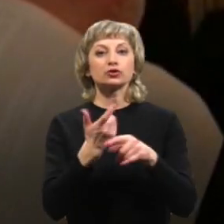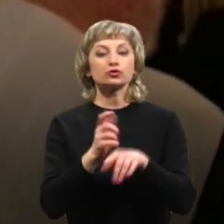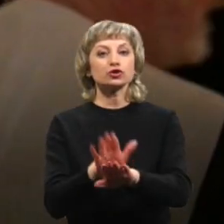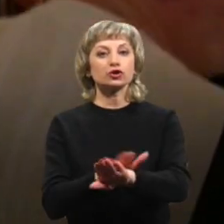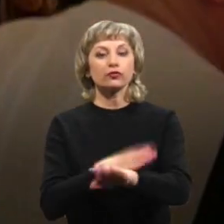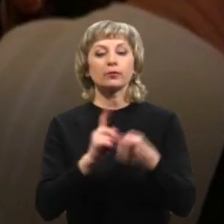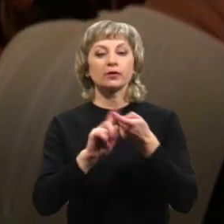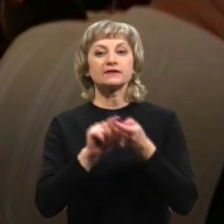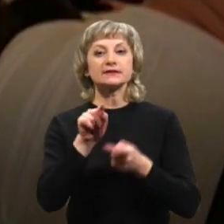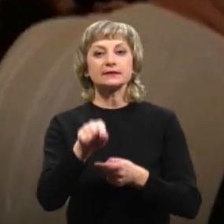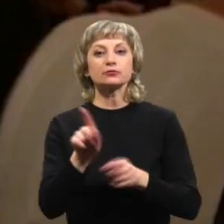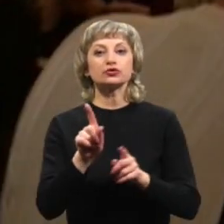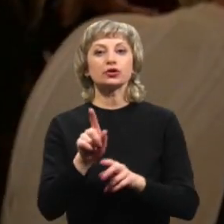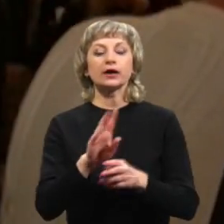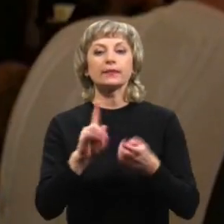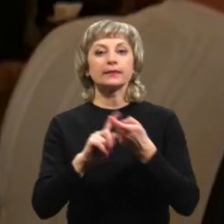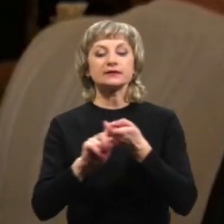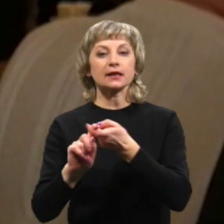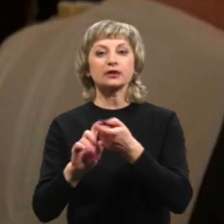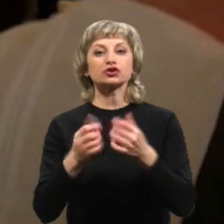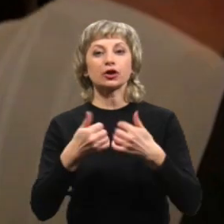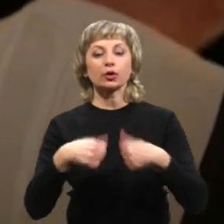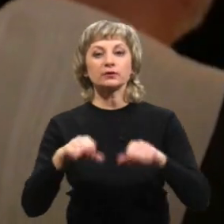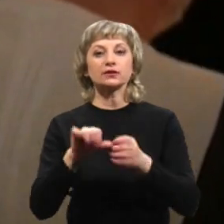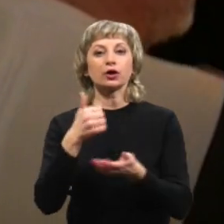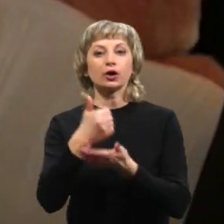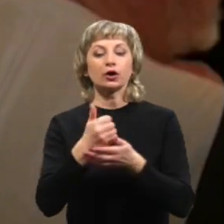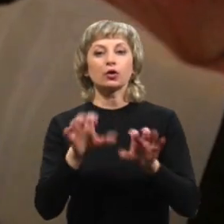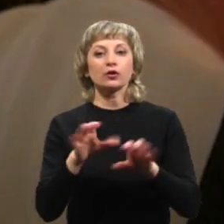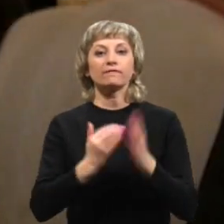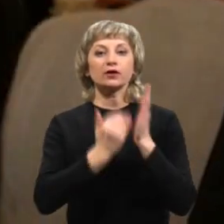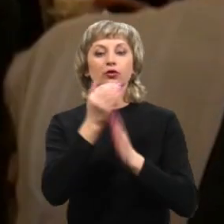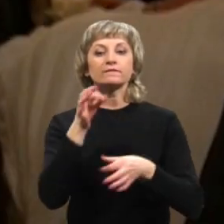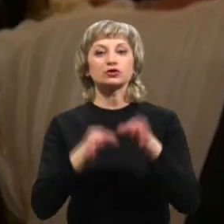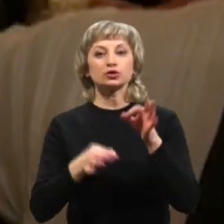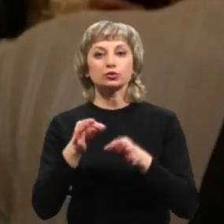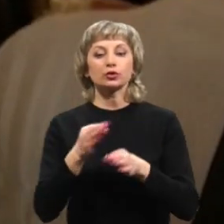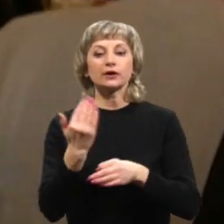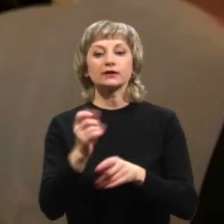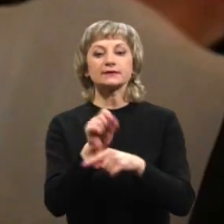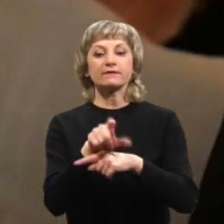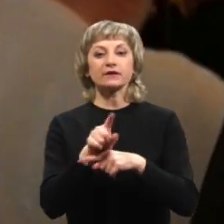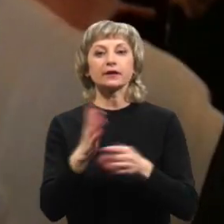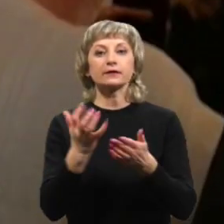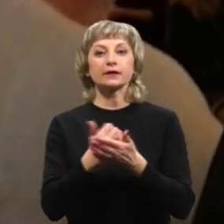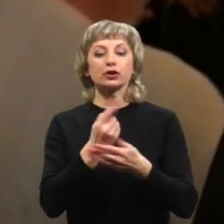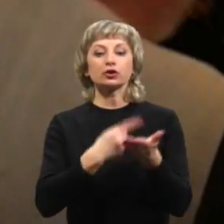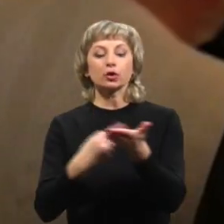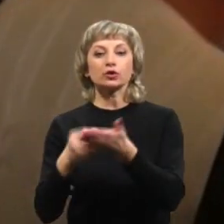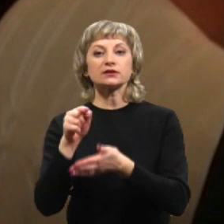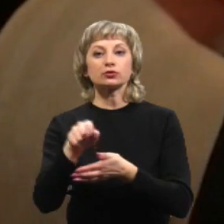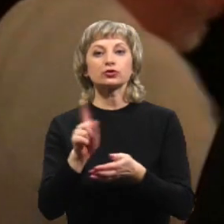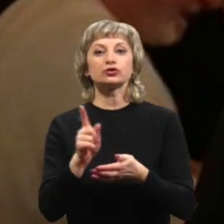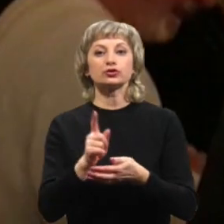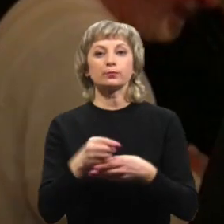Це пов'язано з тим, що є незалежна комісія, яку очолює колишній голова Верховного суду. Їхнє завдання – знайти всі докази того, що